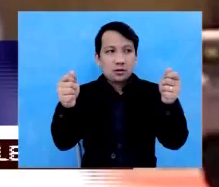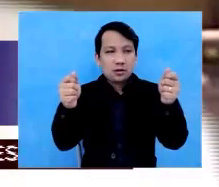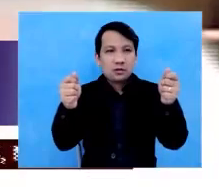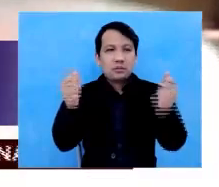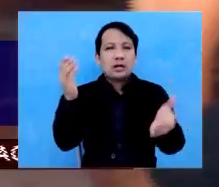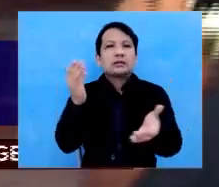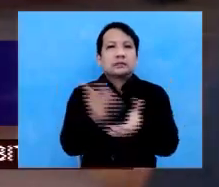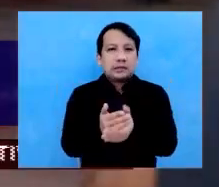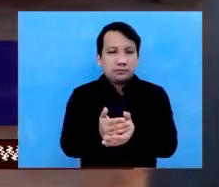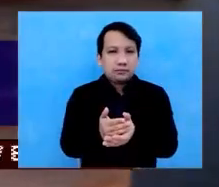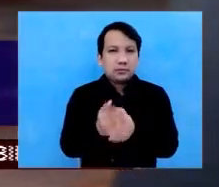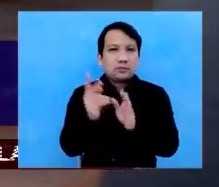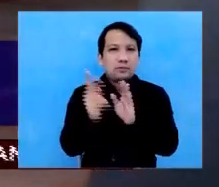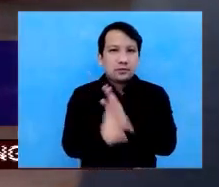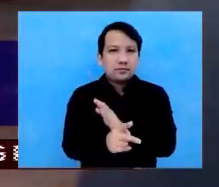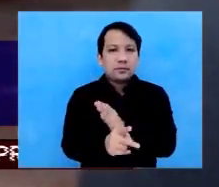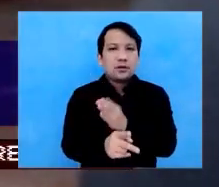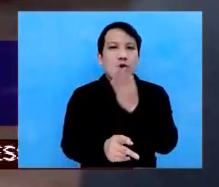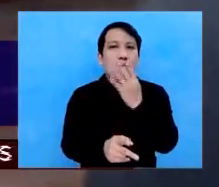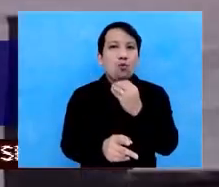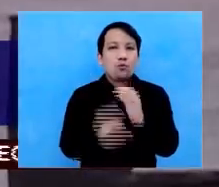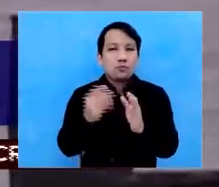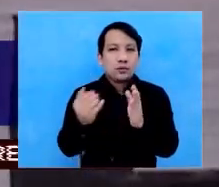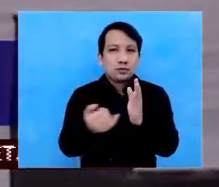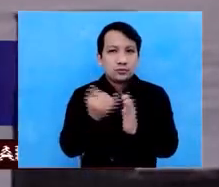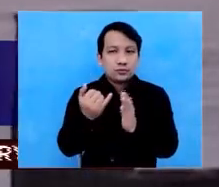ang pagpatay sa mga mamamahayag.